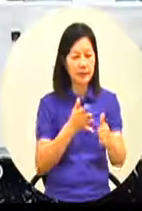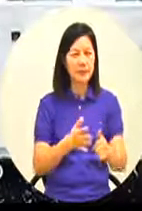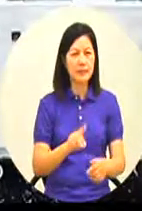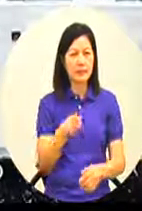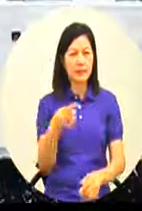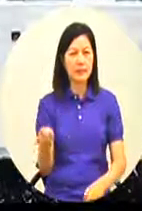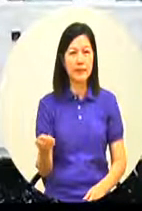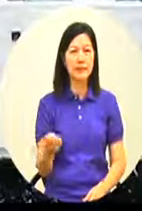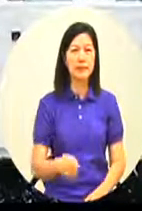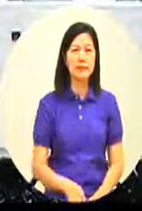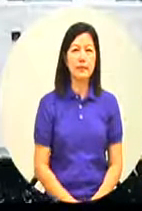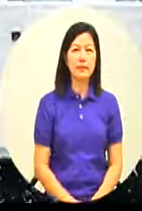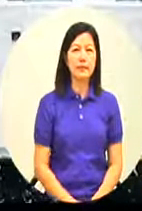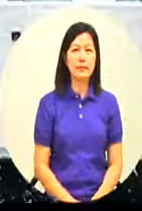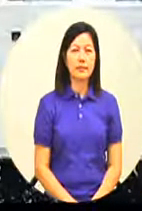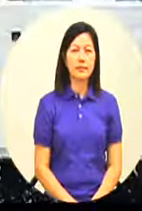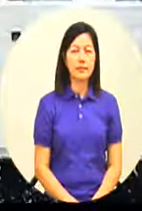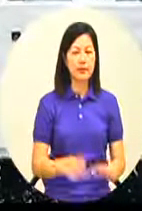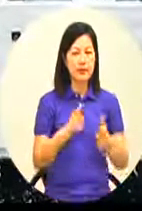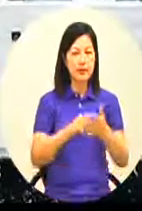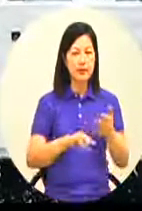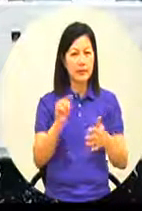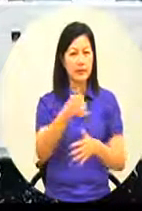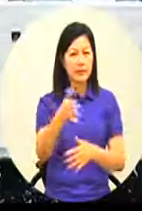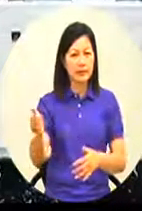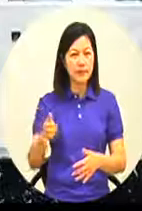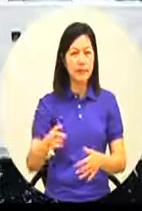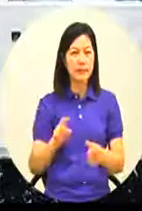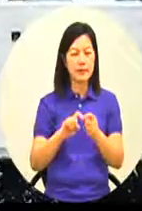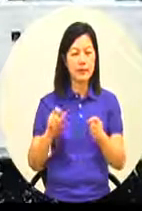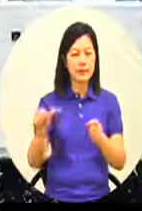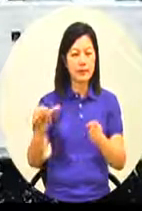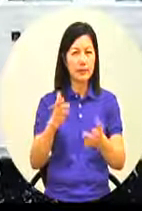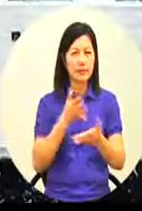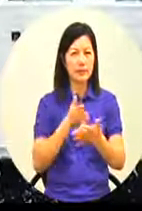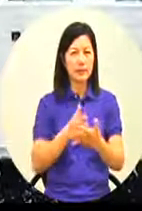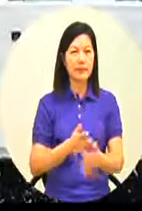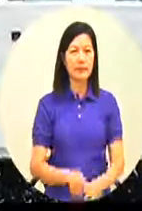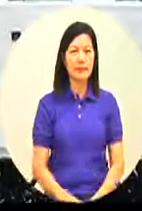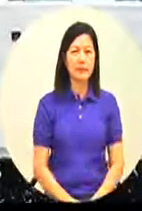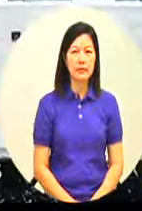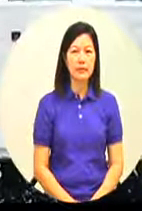请，简焕忠议员执行，时间15分钟，谢谢。